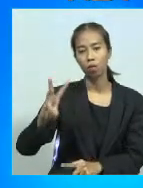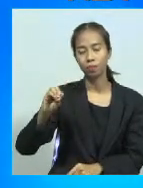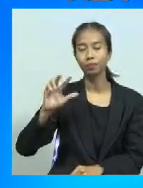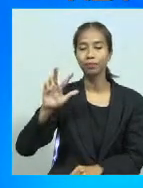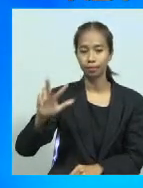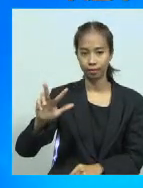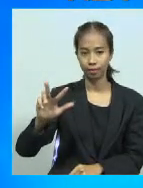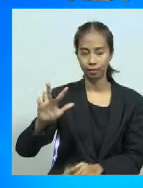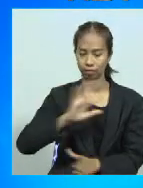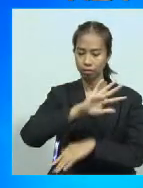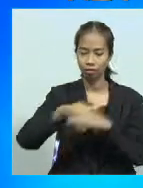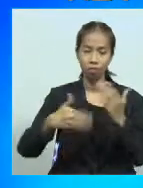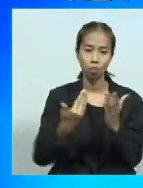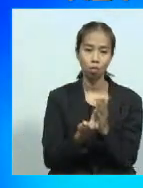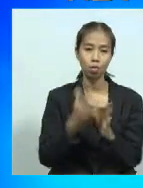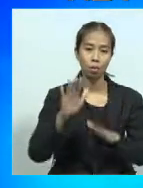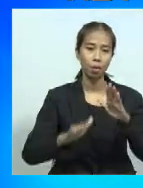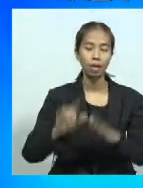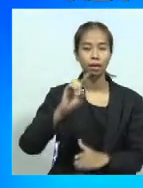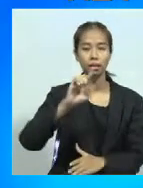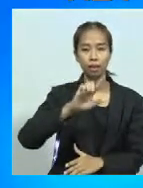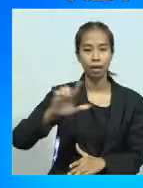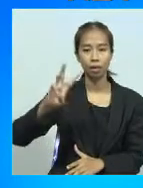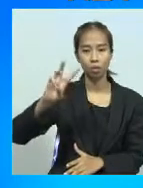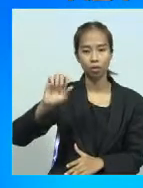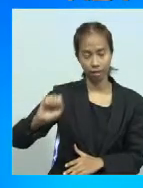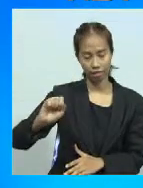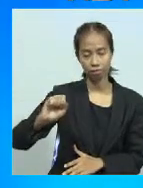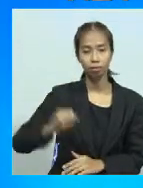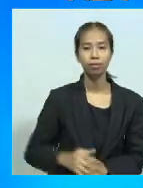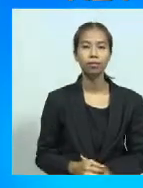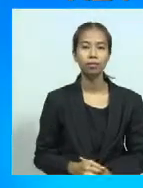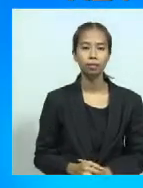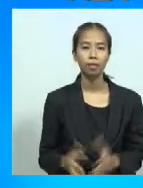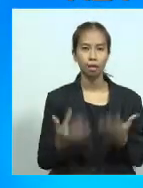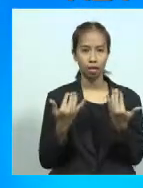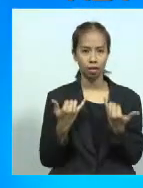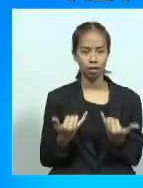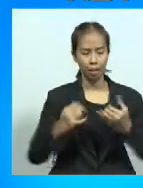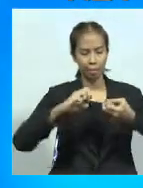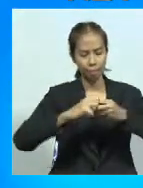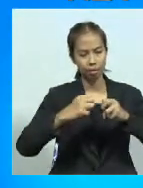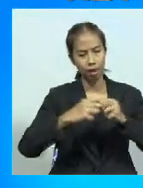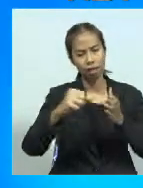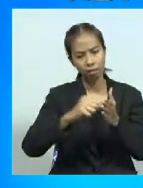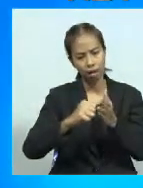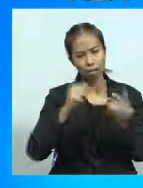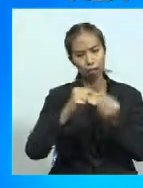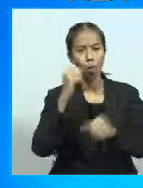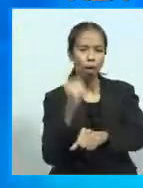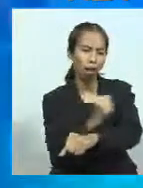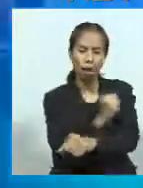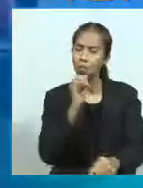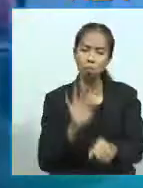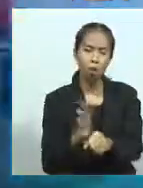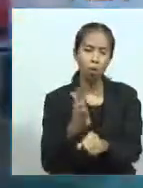2563รวมทั้งหมดกว่า 1,600,000 คนดังนั้นเพื่อเป็นการแก้ไขปัญหาการขาดแคลนแรงงาน